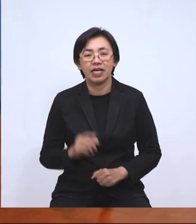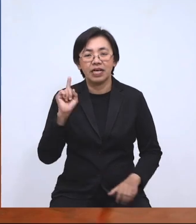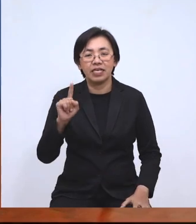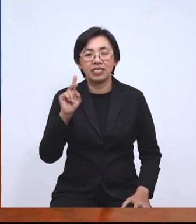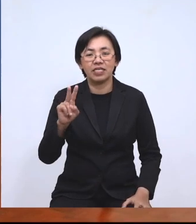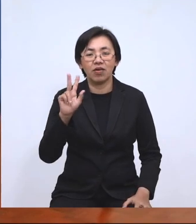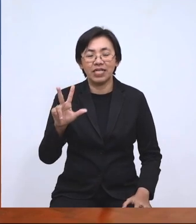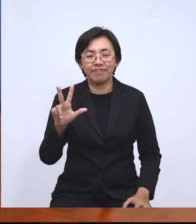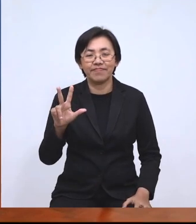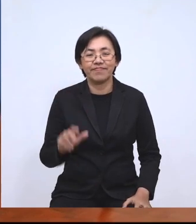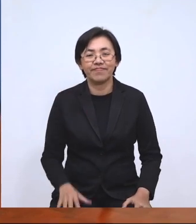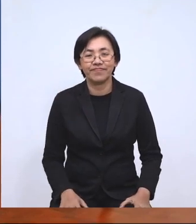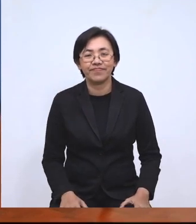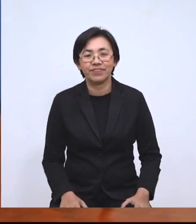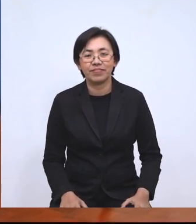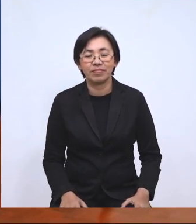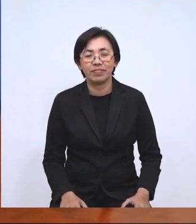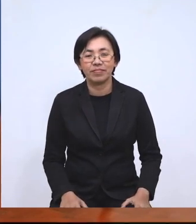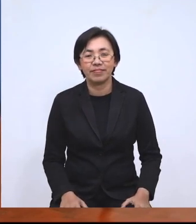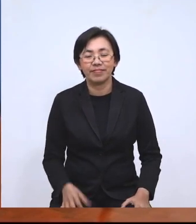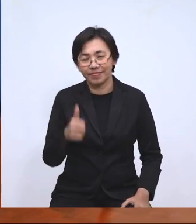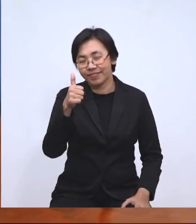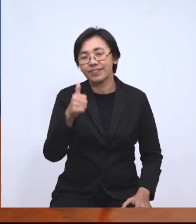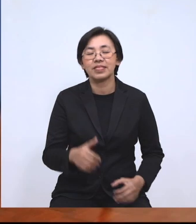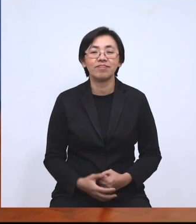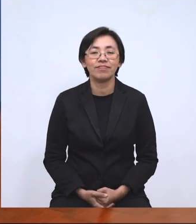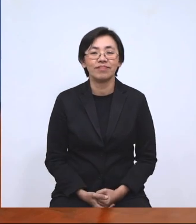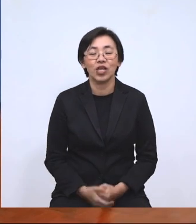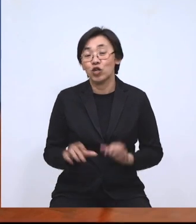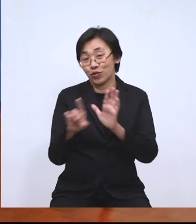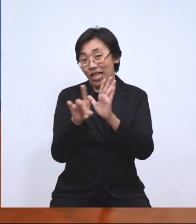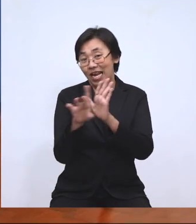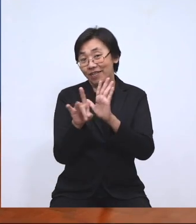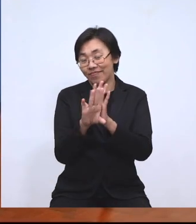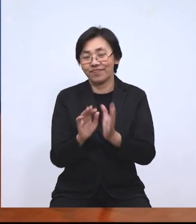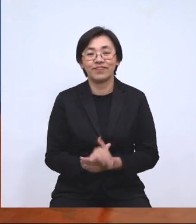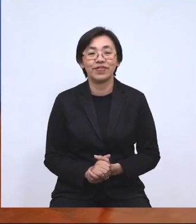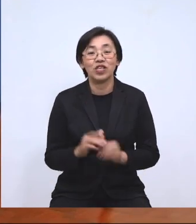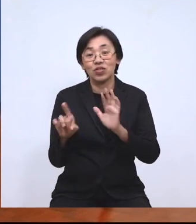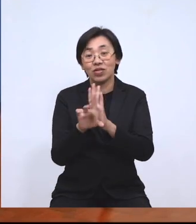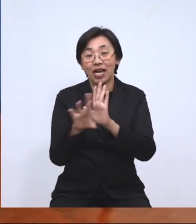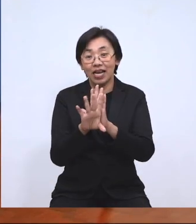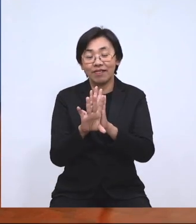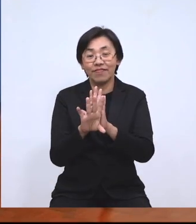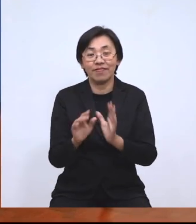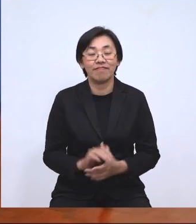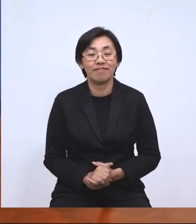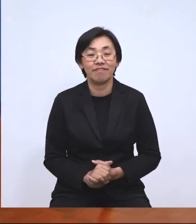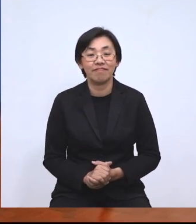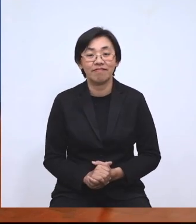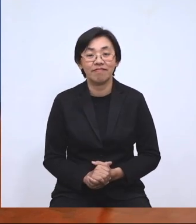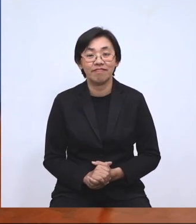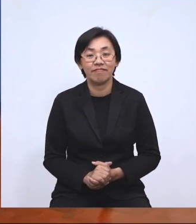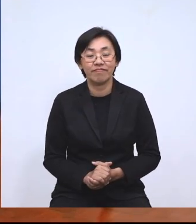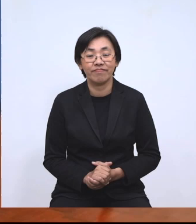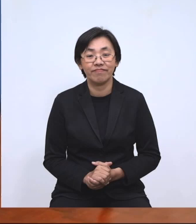หนึ่งสองสาม ยกเลยครับ ไปขอ ได้เดี๋ยวได้ไป ได้นี่ที่สุดท้ายครับสุดท้ายแล้วครับคุณน้ำหวานขอครั้งสุดท้าย ยก แ